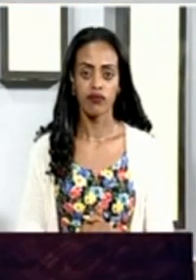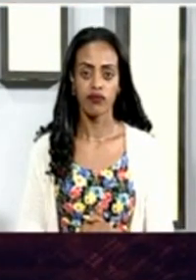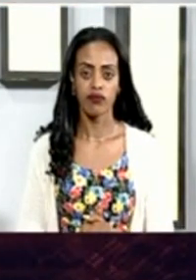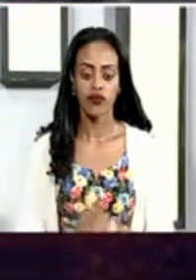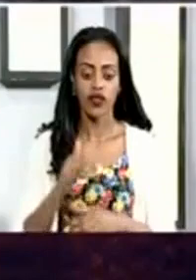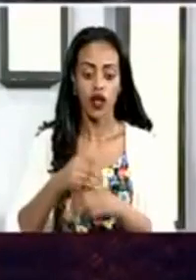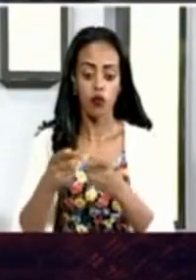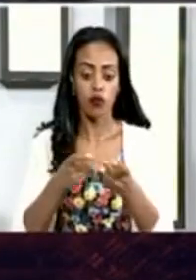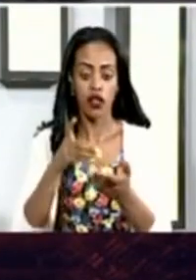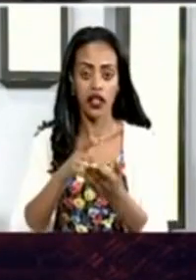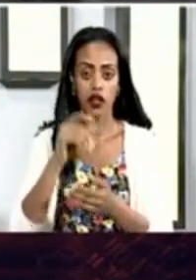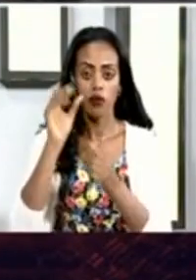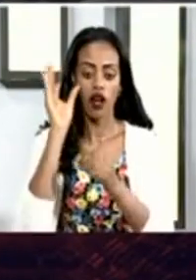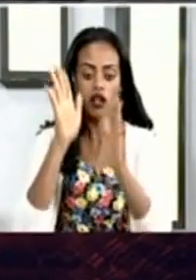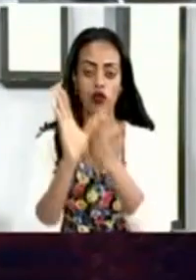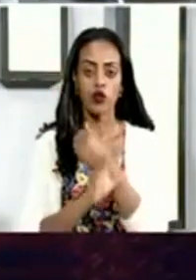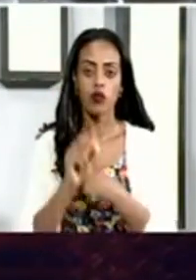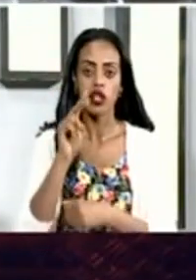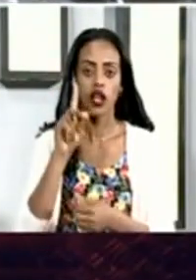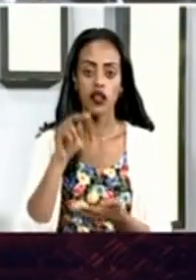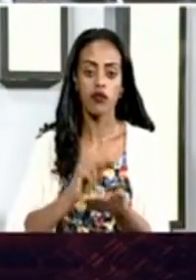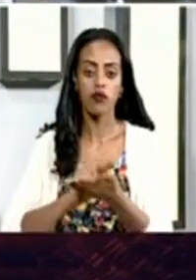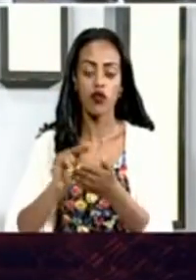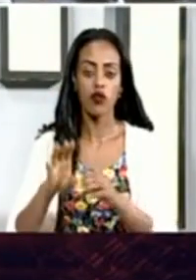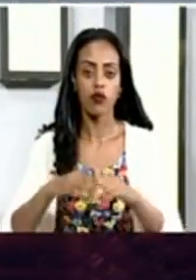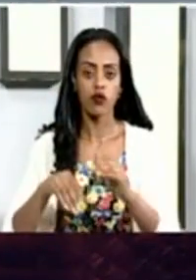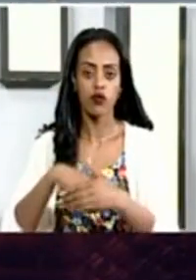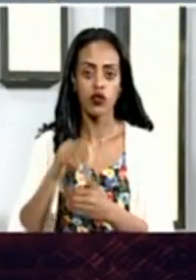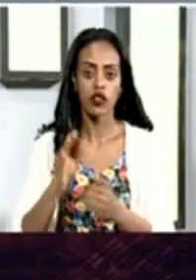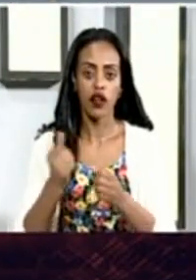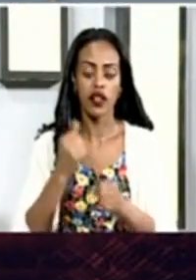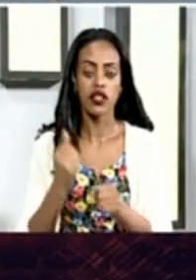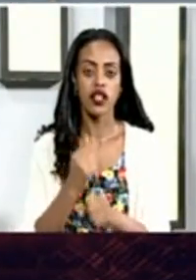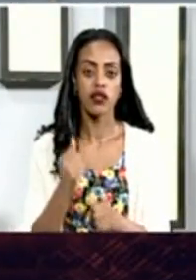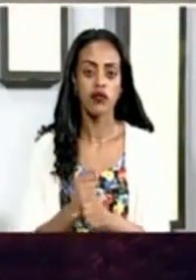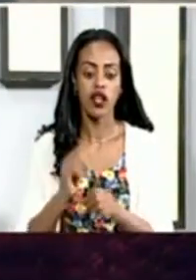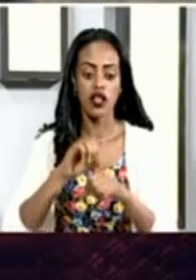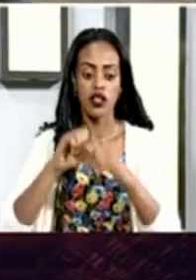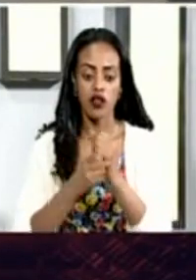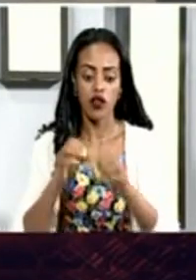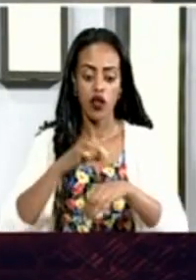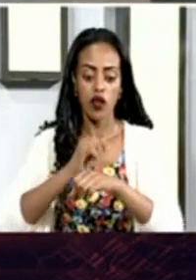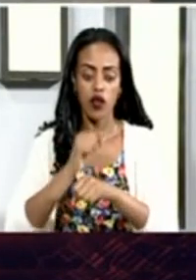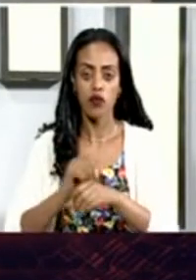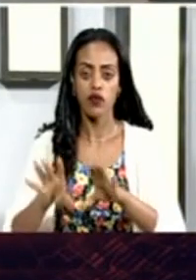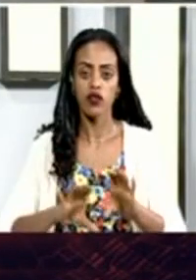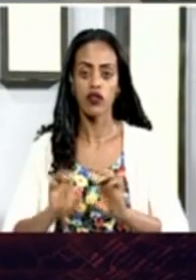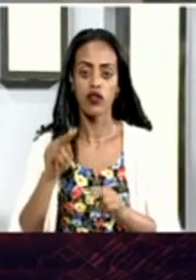ኣብ ምምሕዳር ከተማ ዓዲ ጉድም 21 ሚልዮን ብር ወፃእ ብምግባር ናይ ሓባር ኣብያት ዕዩ ንምስራሕ ሰረት እነኹርና ተቐሚጡ።